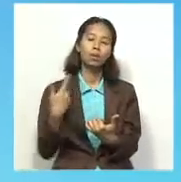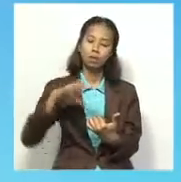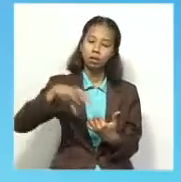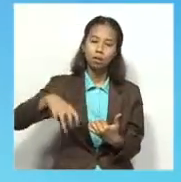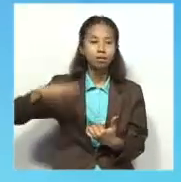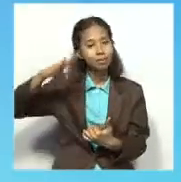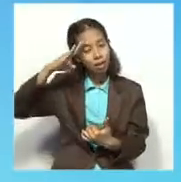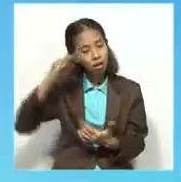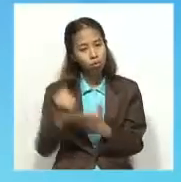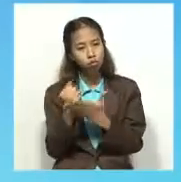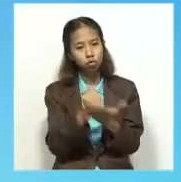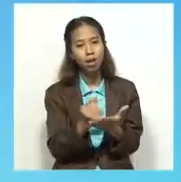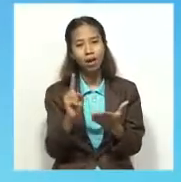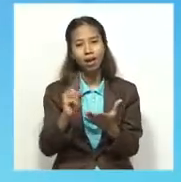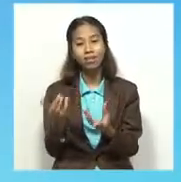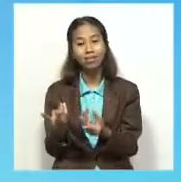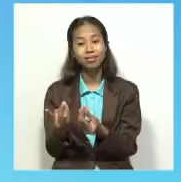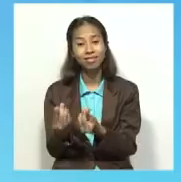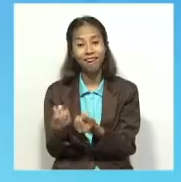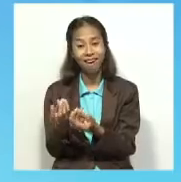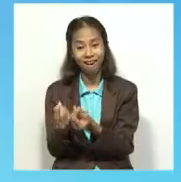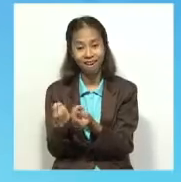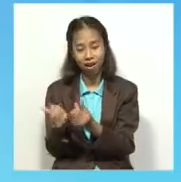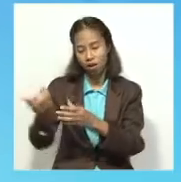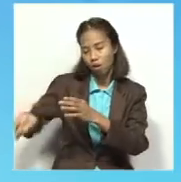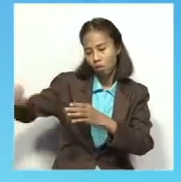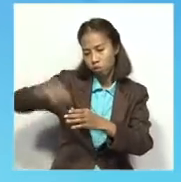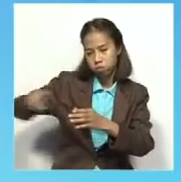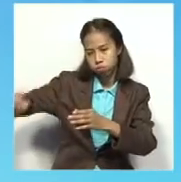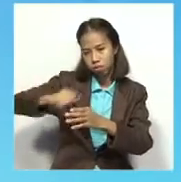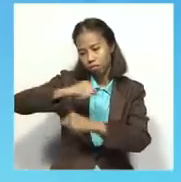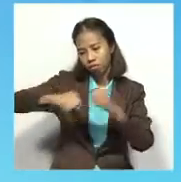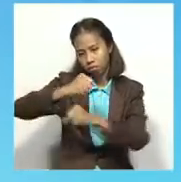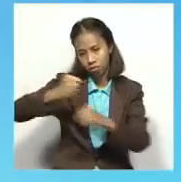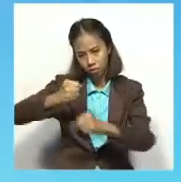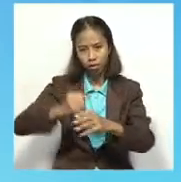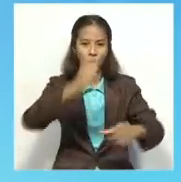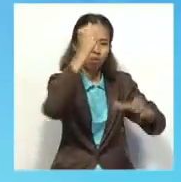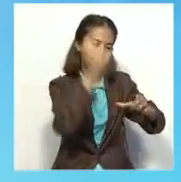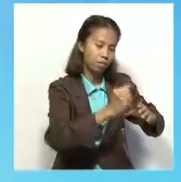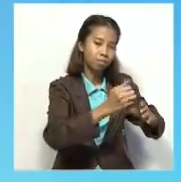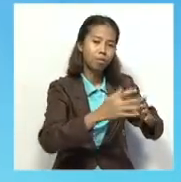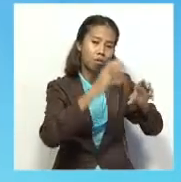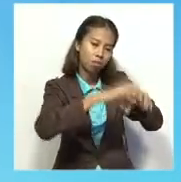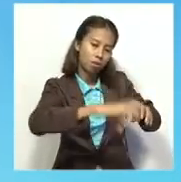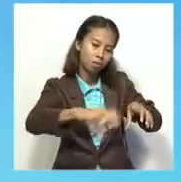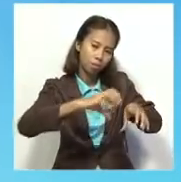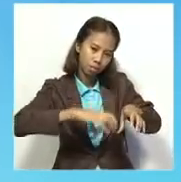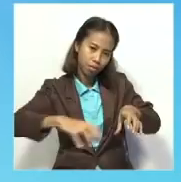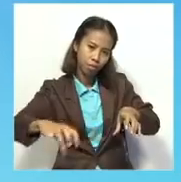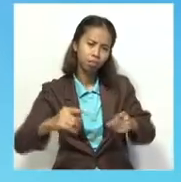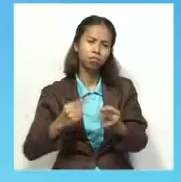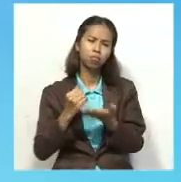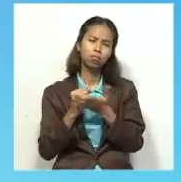กันกรอกกระสอบทรายแล้วก็นำไปอุดตามท่อตามรอยแยกแล้วก็รอยต่อที่น้ำซึมเข้ามานะคะแต่ว่าไม่ค่อย